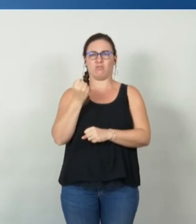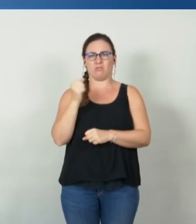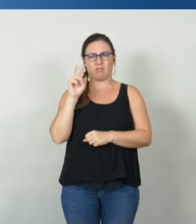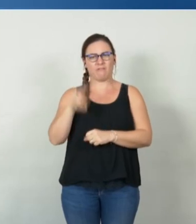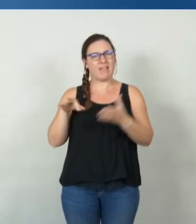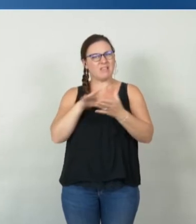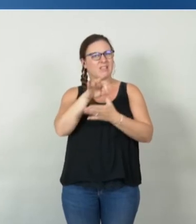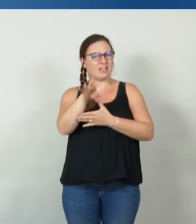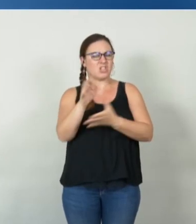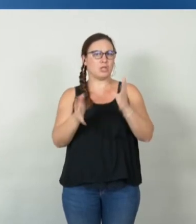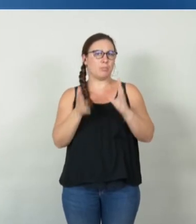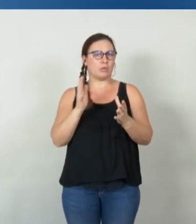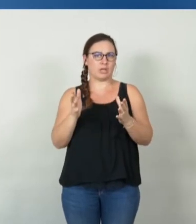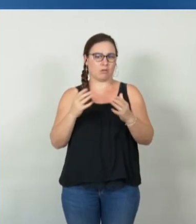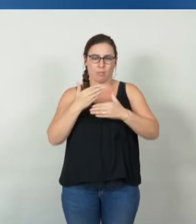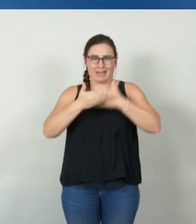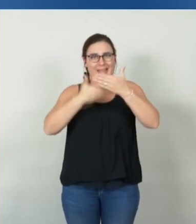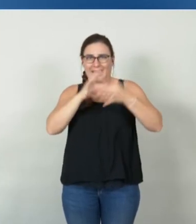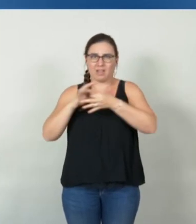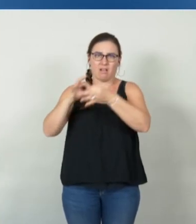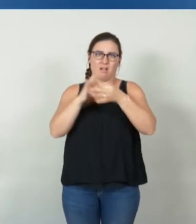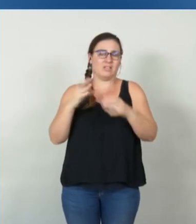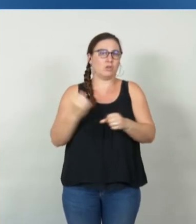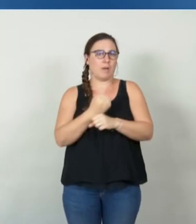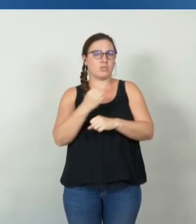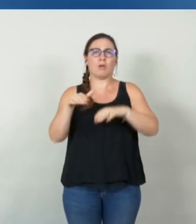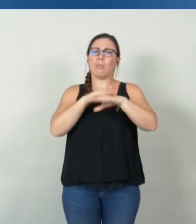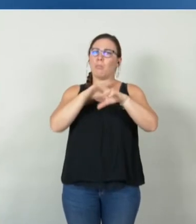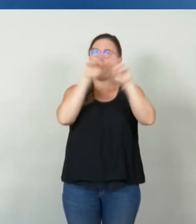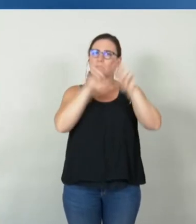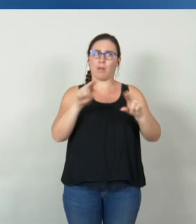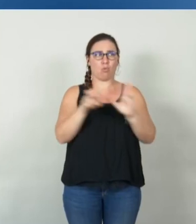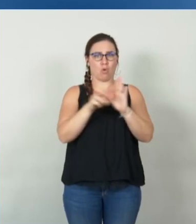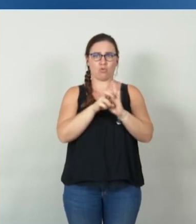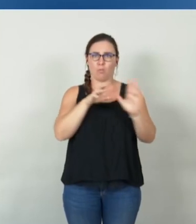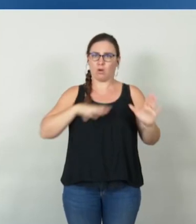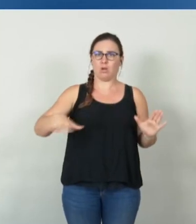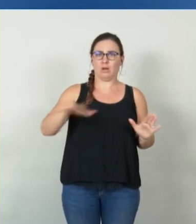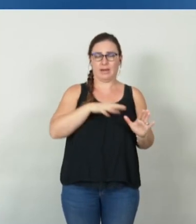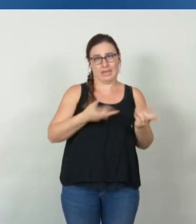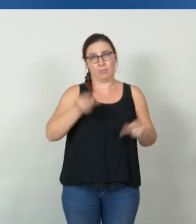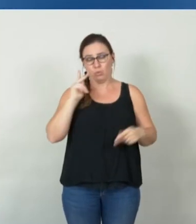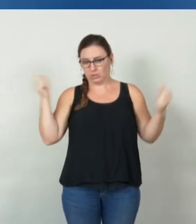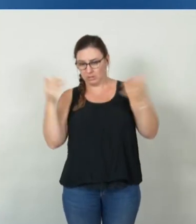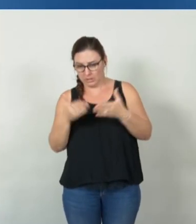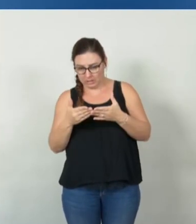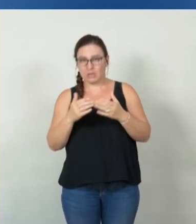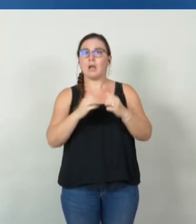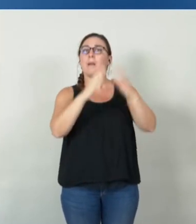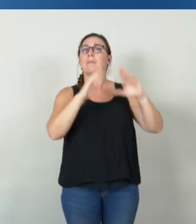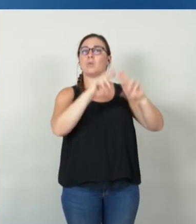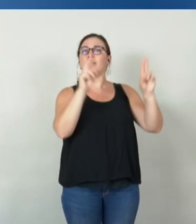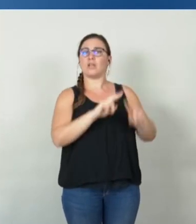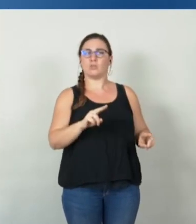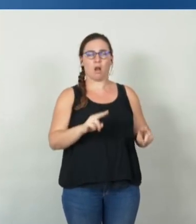stratégie qui peut être construite qu'on le veuille ou non la politique internationale de la ville de Grenoble et a fortiori celle de la maison de l'international